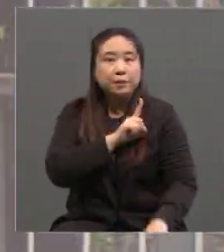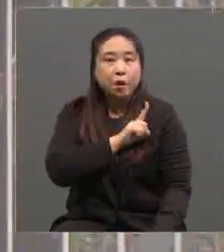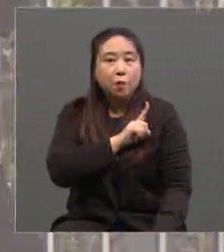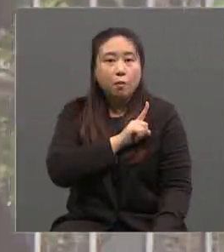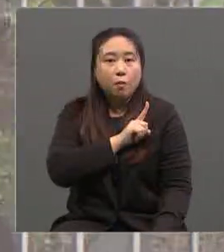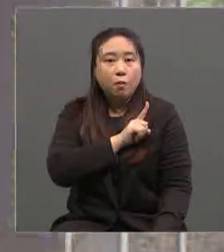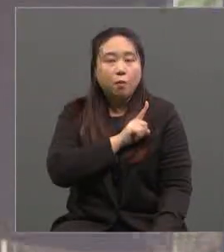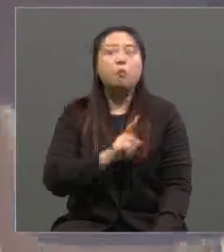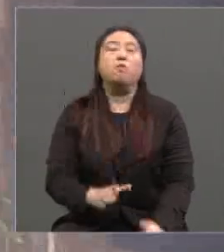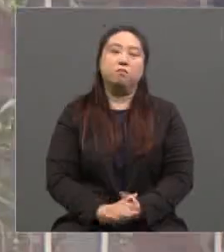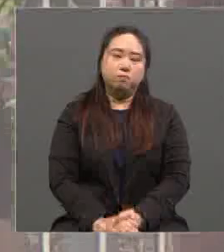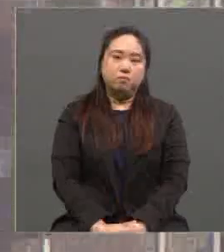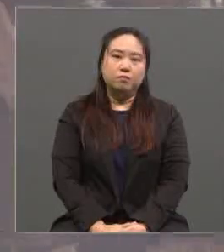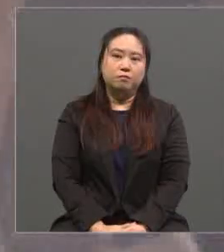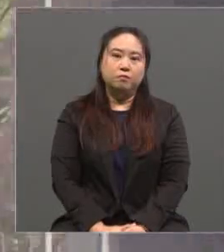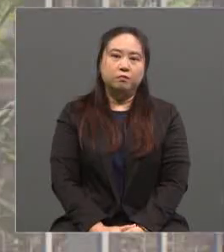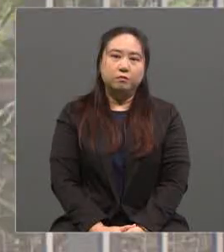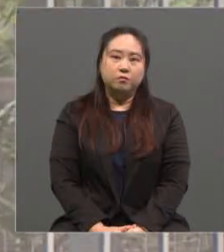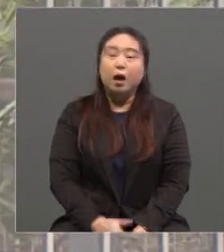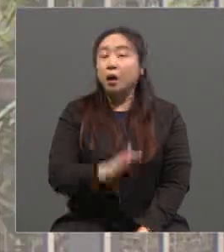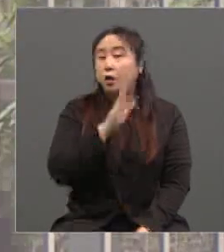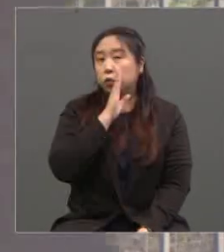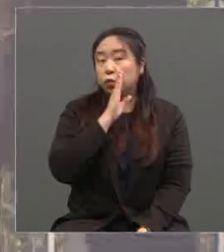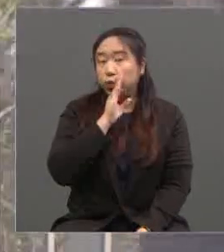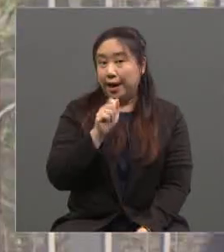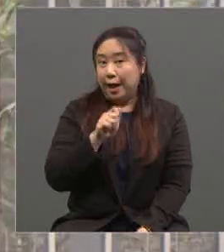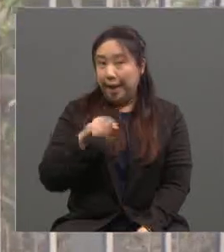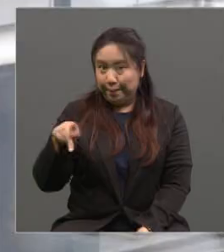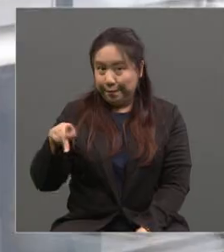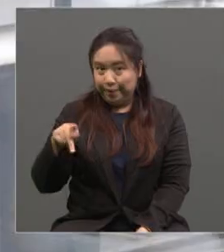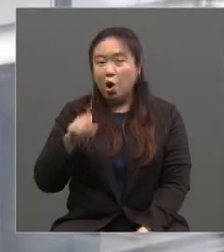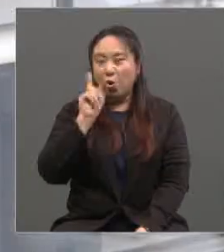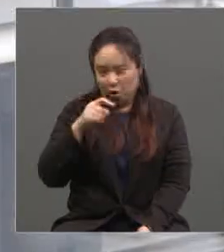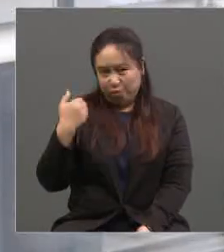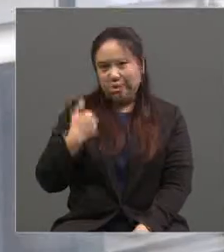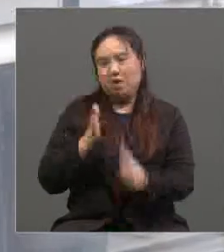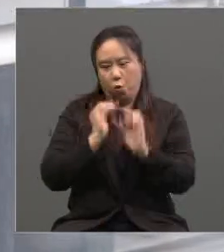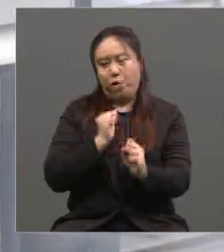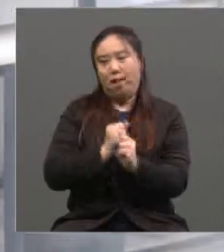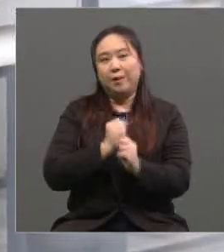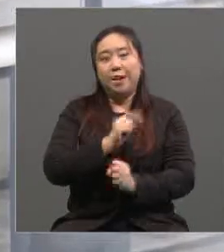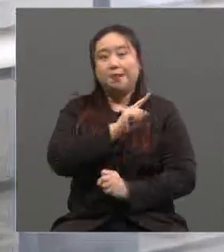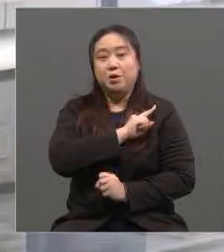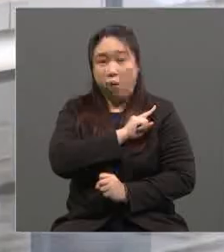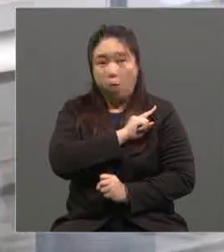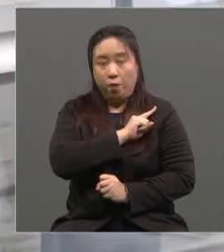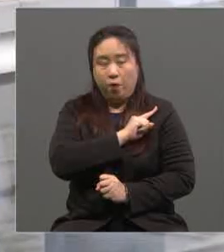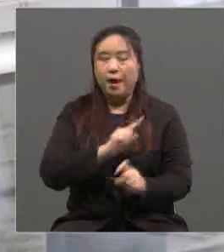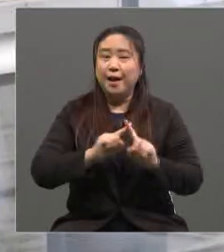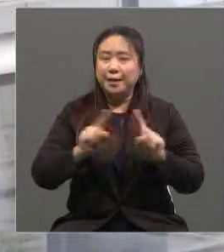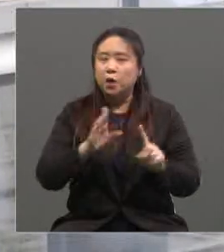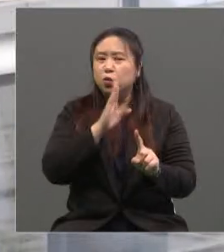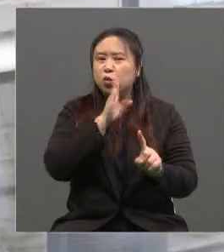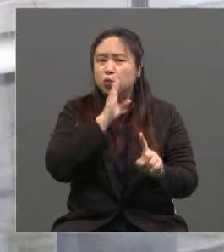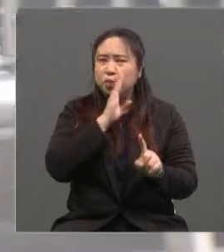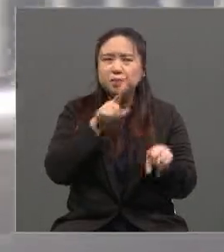อแต่สุดท้ายแล้วอ่ะเมื่อเหตุการณ์มันเกิดขึ้นถ้าเป็นแอปพลิเคชันก็ต้องมีเจ้าหน้าที่แจ้งแต่ถ้าเป็น co-working space หรือว่าเป็นเขาเรียกว่าอะไรแอปพลิเ